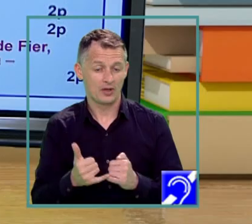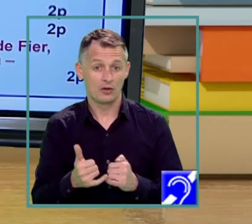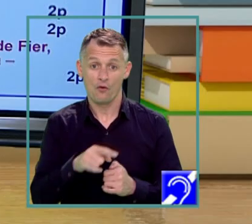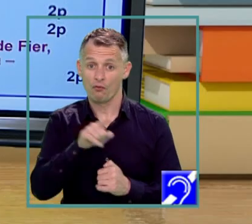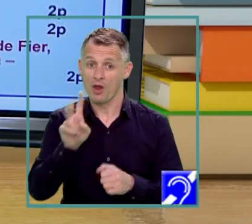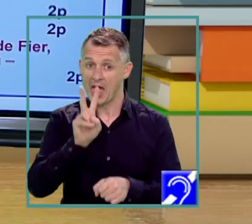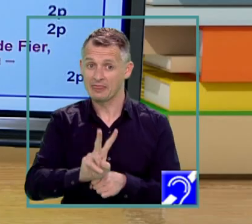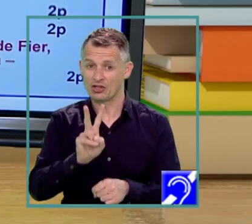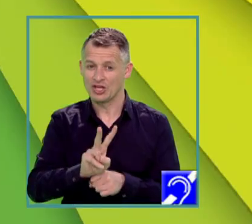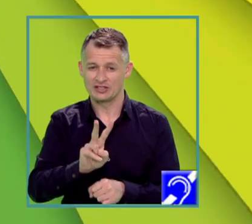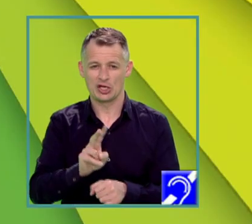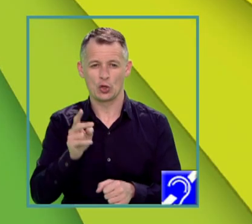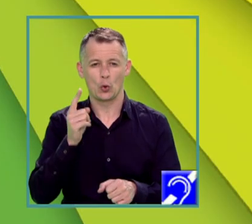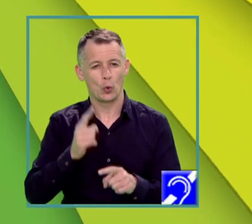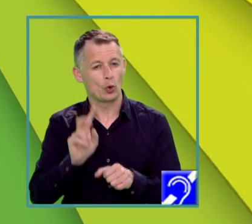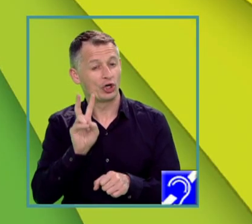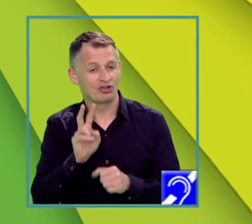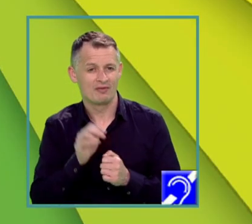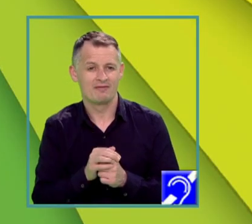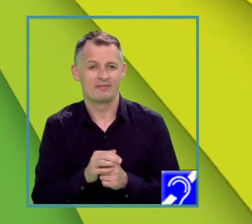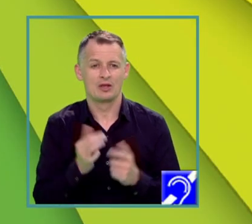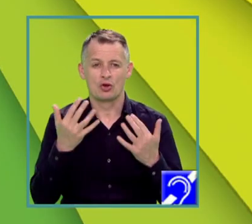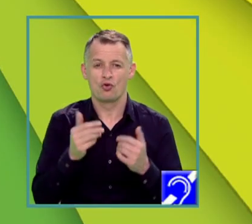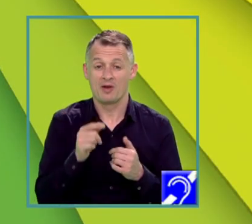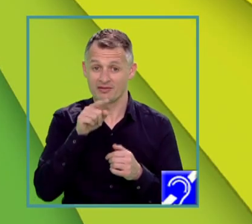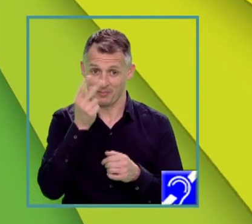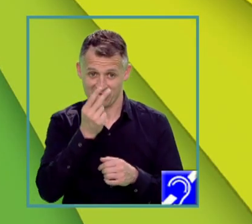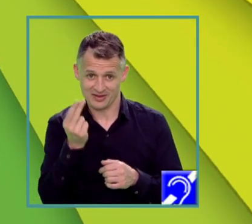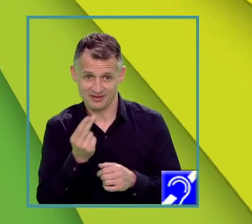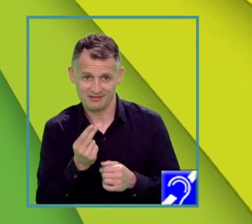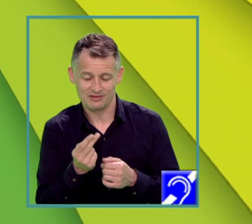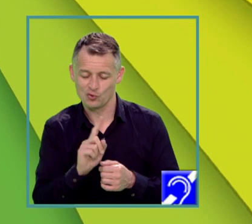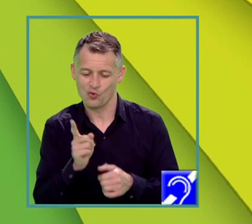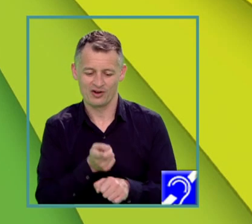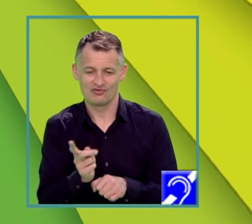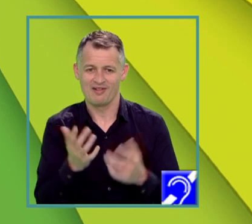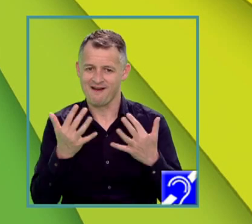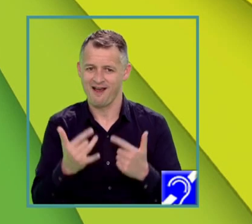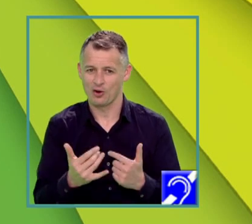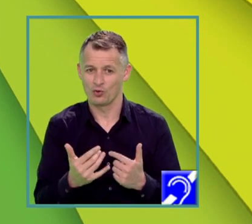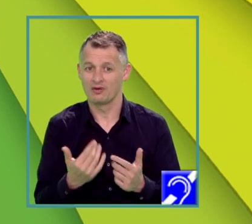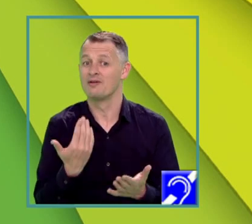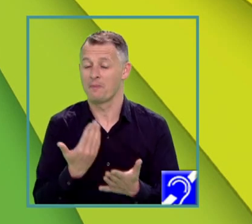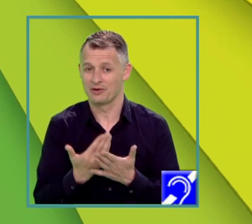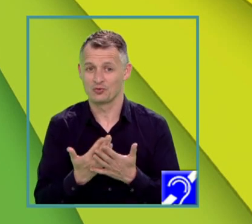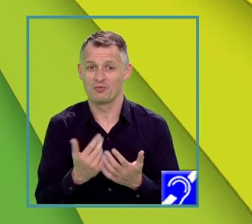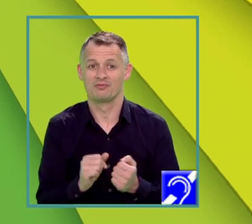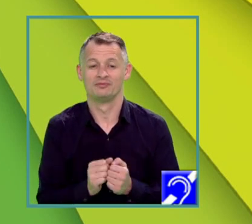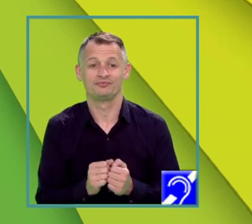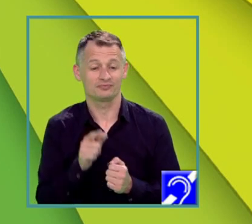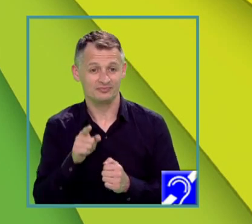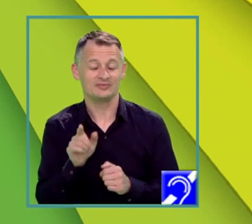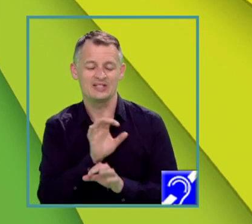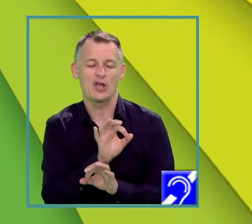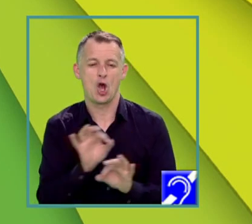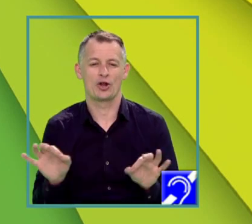atenție cu grijă valorile potrivită de pe grafic și bineînțeles să nu greșesc la calcul astfel încât valorile obținute să fie